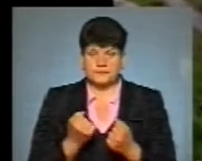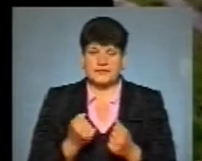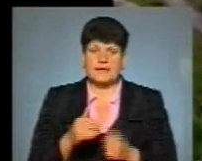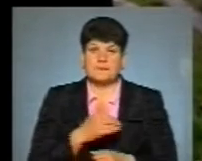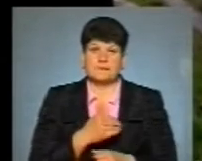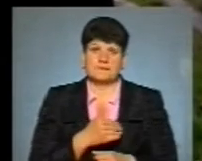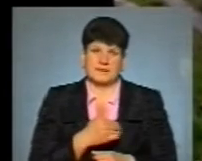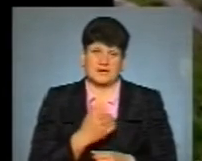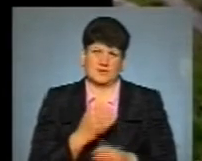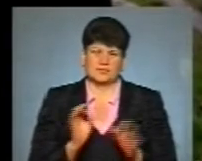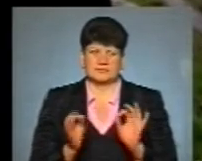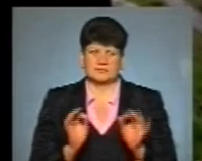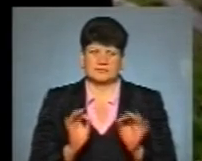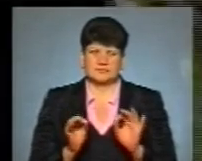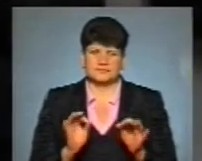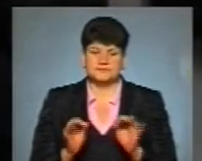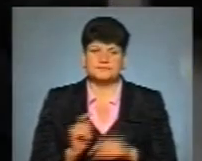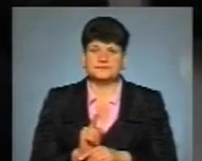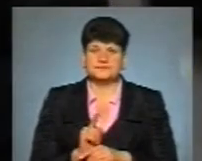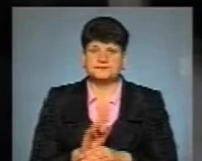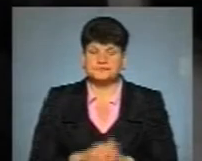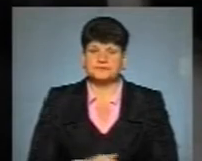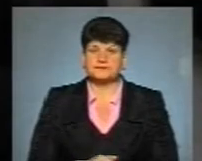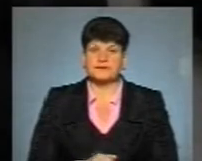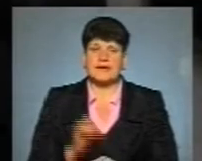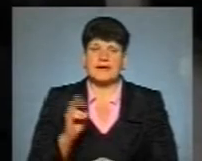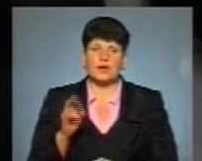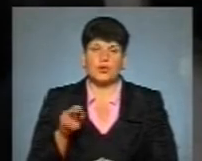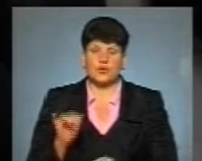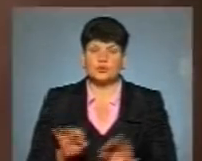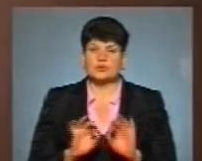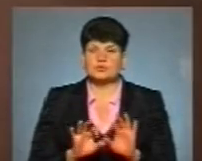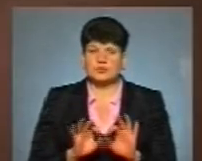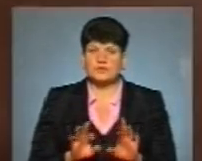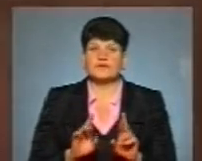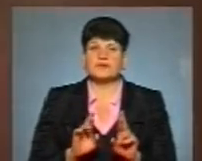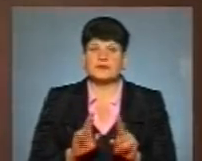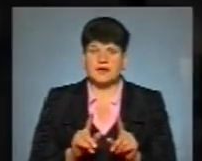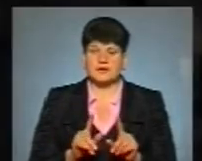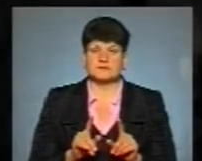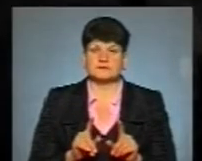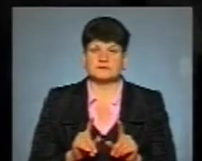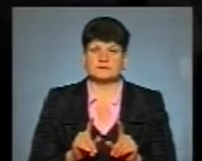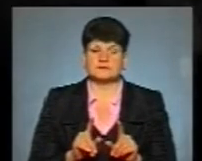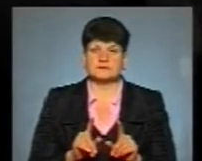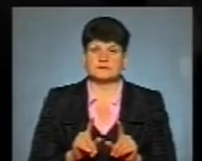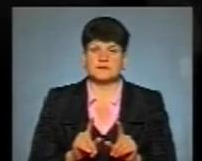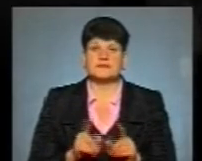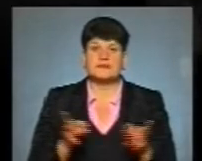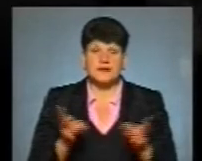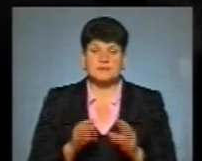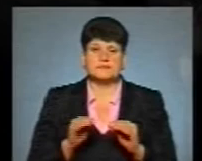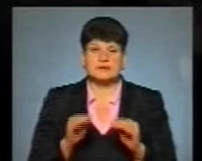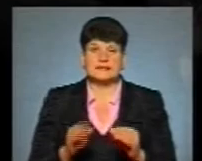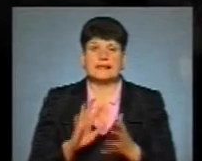температурні показники більш-менш вже стабілізувалися. Еколог Любомир Царик розповів, як і посіви від буревію. Треба що? Насаджувати